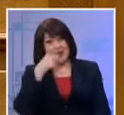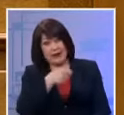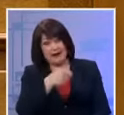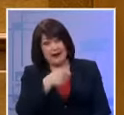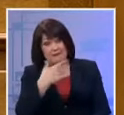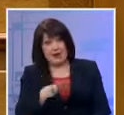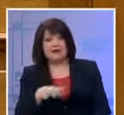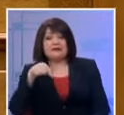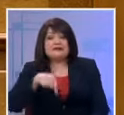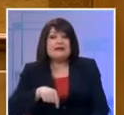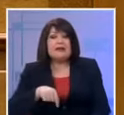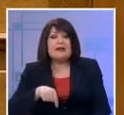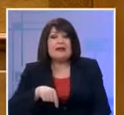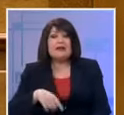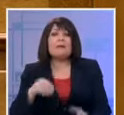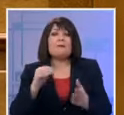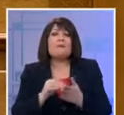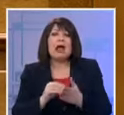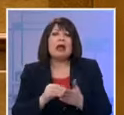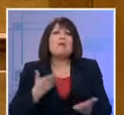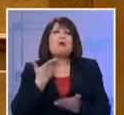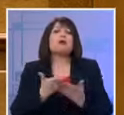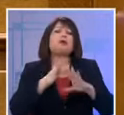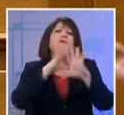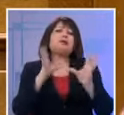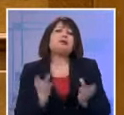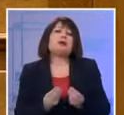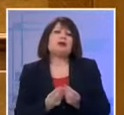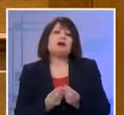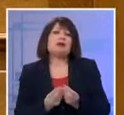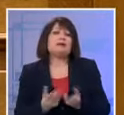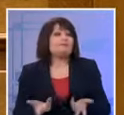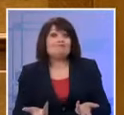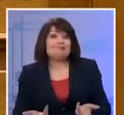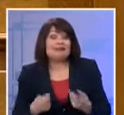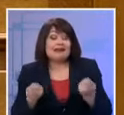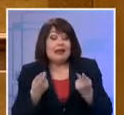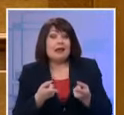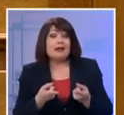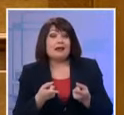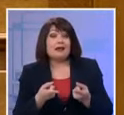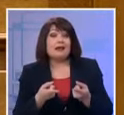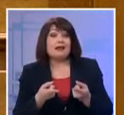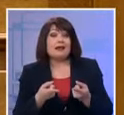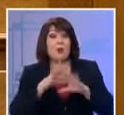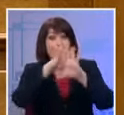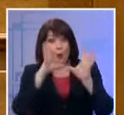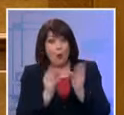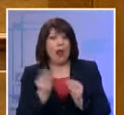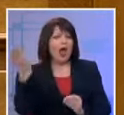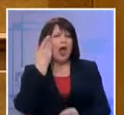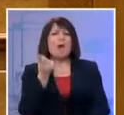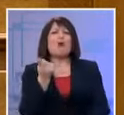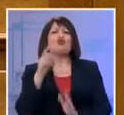τέλος απόψε και πάλι γενικόλογες προτάσεις. Τι έγινε εκείνο αλήθεια το πλήρες και κοστολογημένο